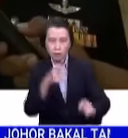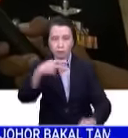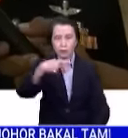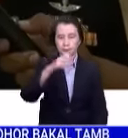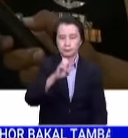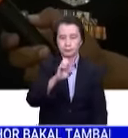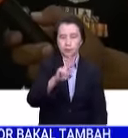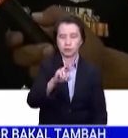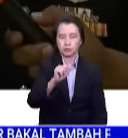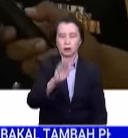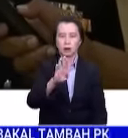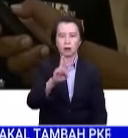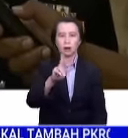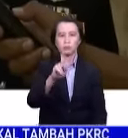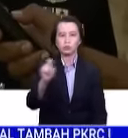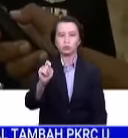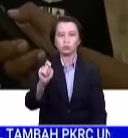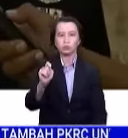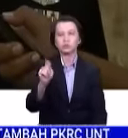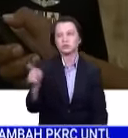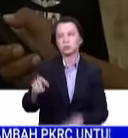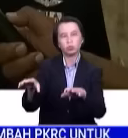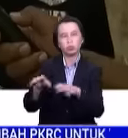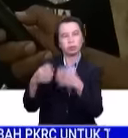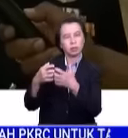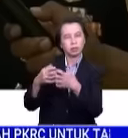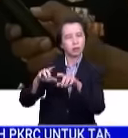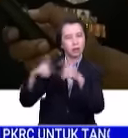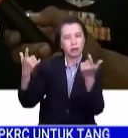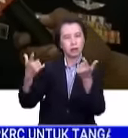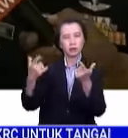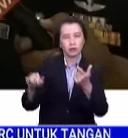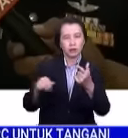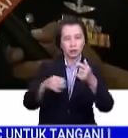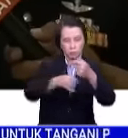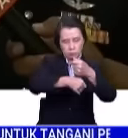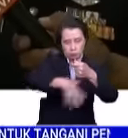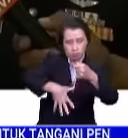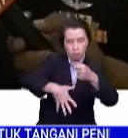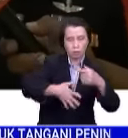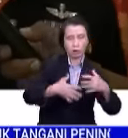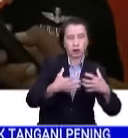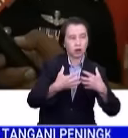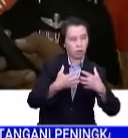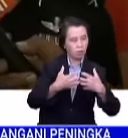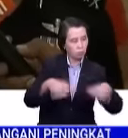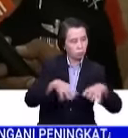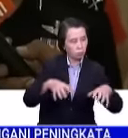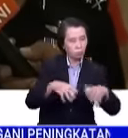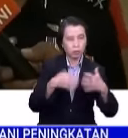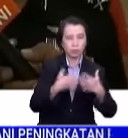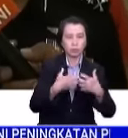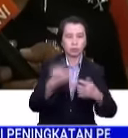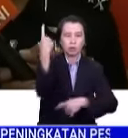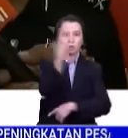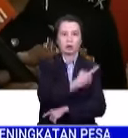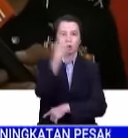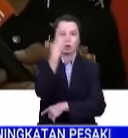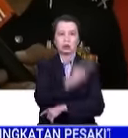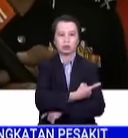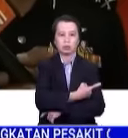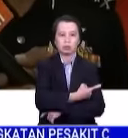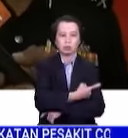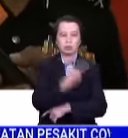tu ditulis subsektor, seolah-olah dia buat buatan produk harian,